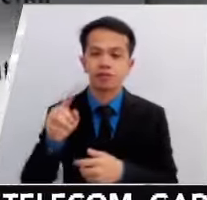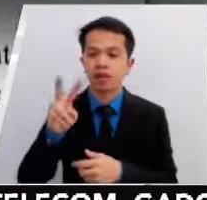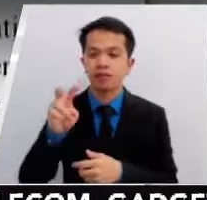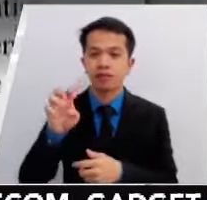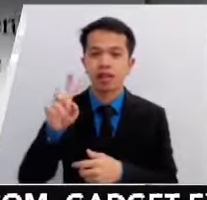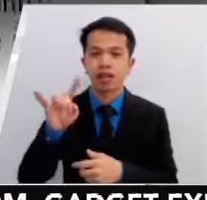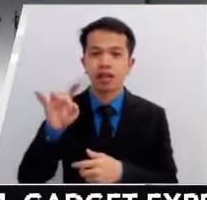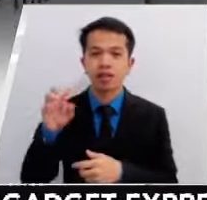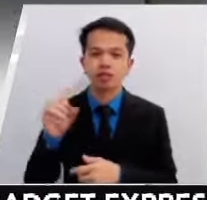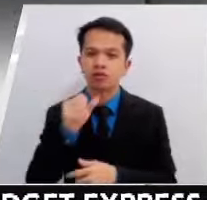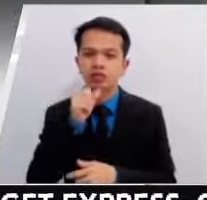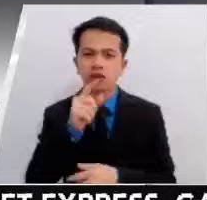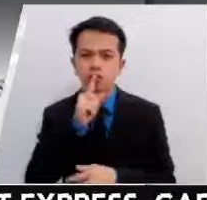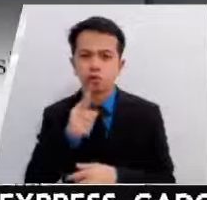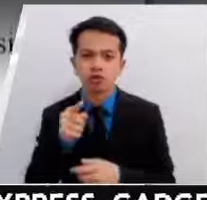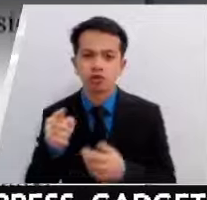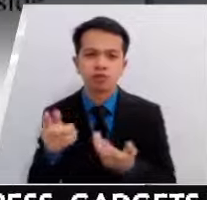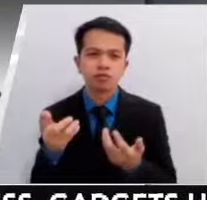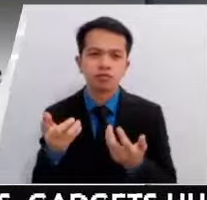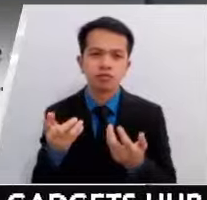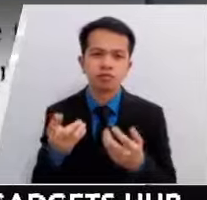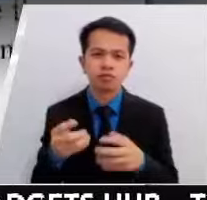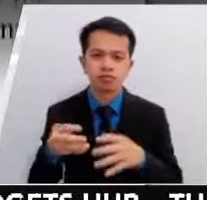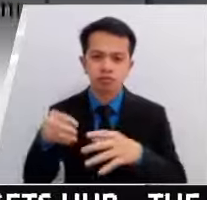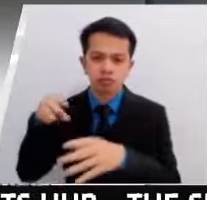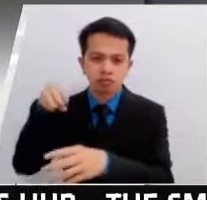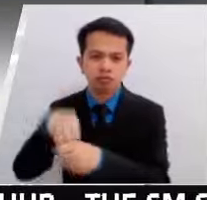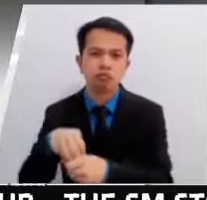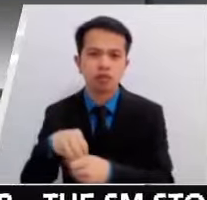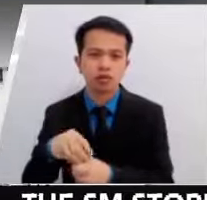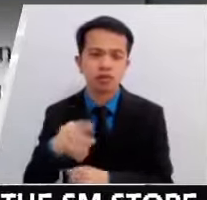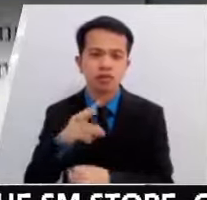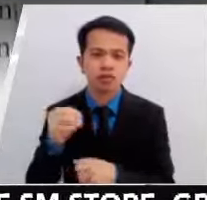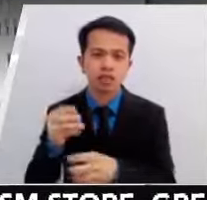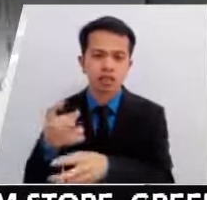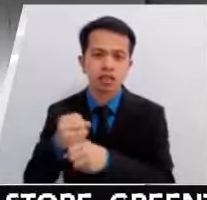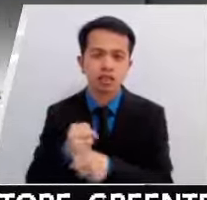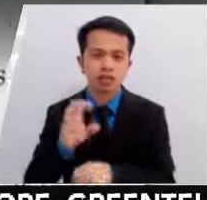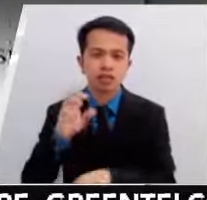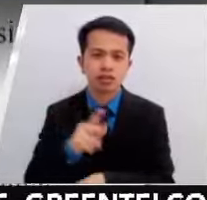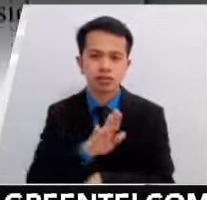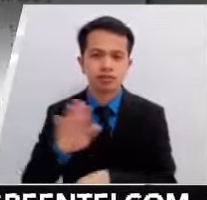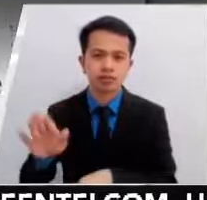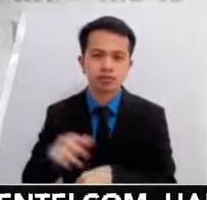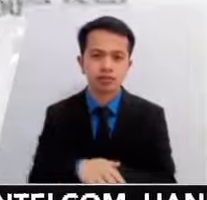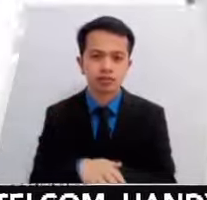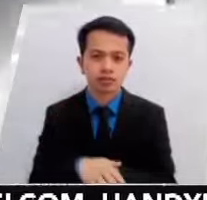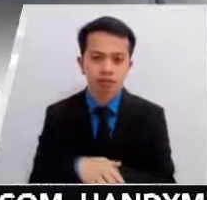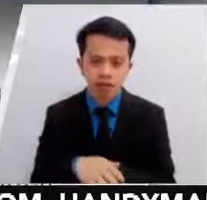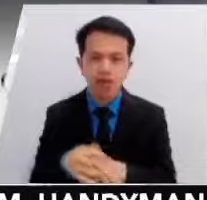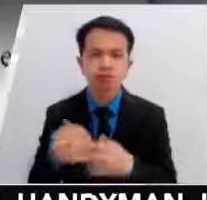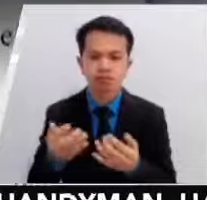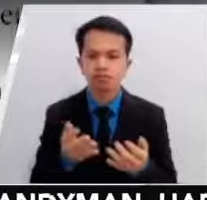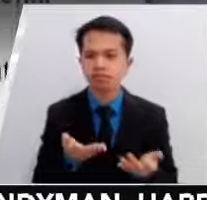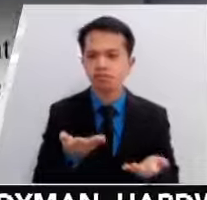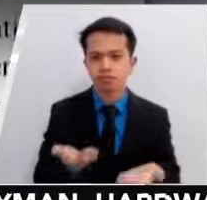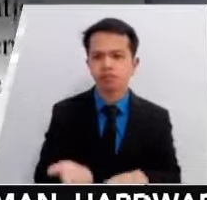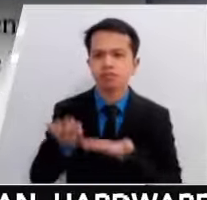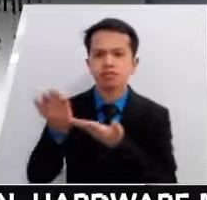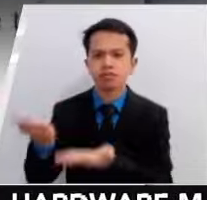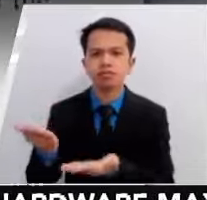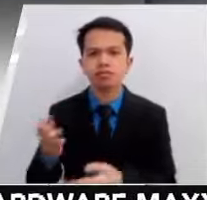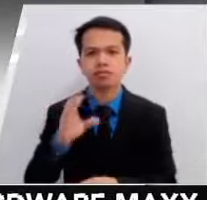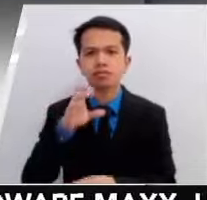hindi nila pinapasok ang abogado ni Lopez at na ang kinuhang cellphone niya. Kusa raw isinurrender ni Lopez at ng kanyang kasama ang mga